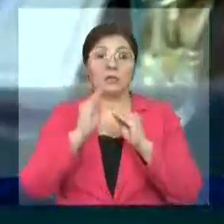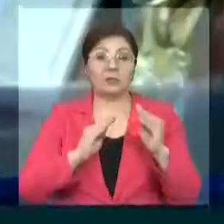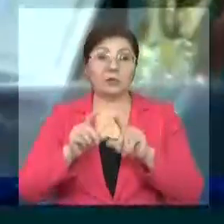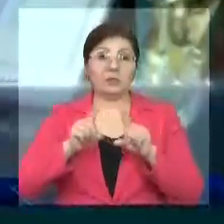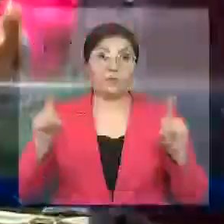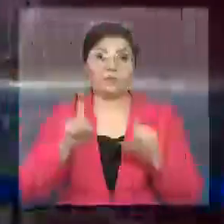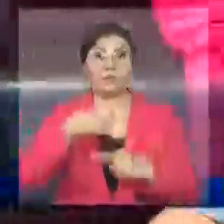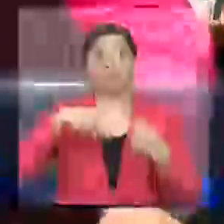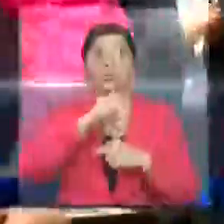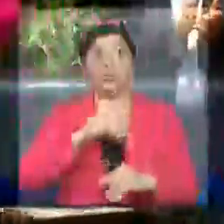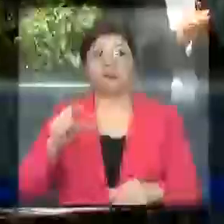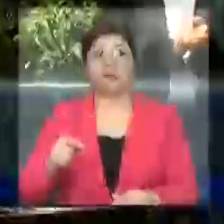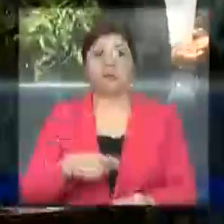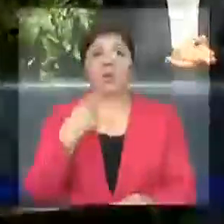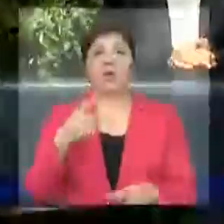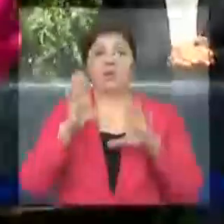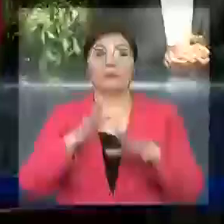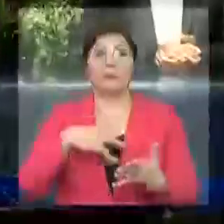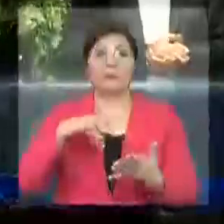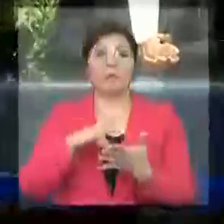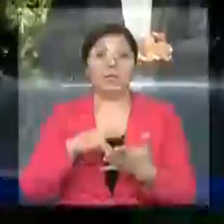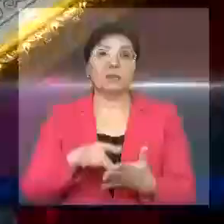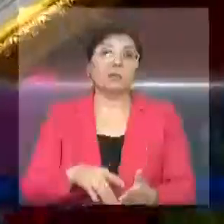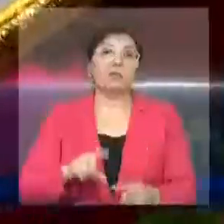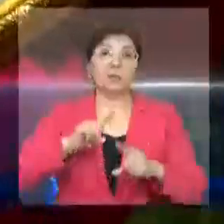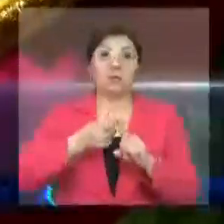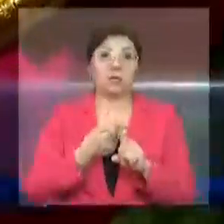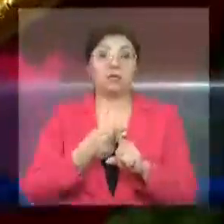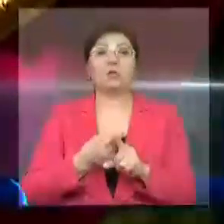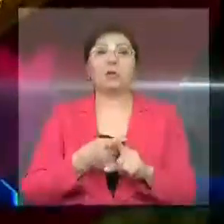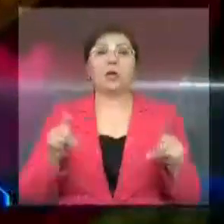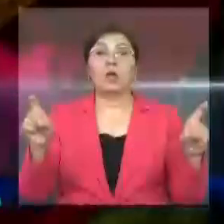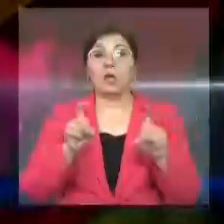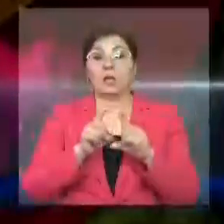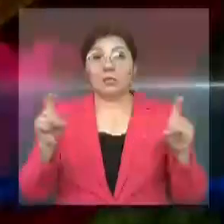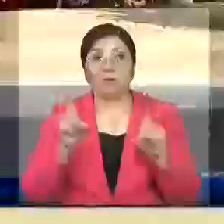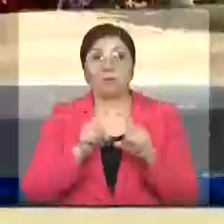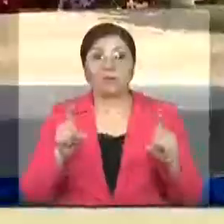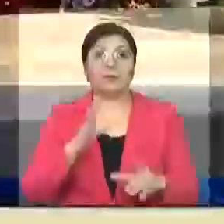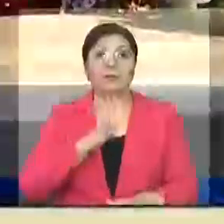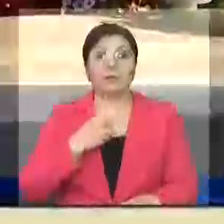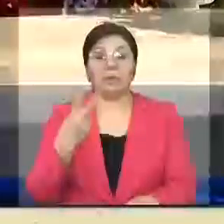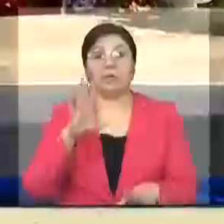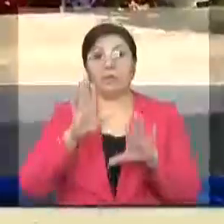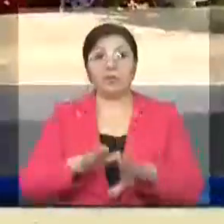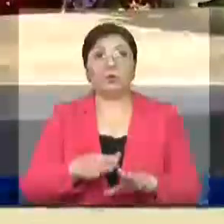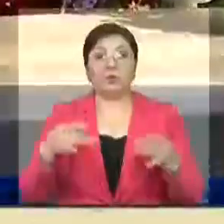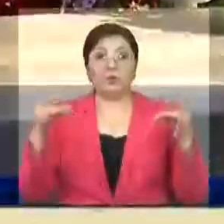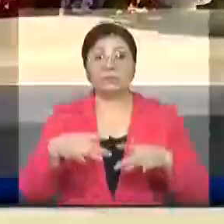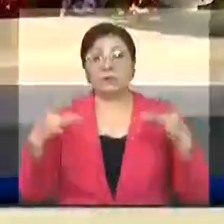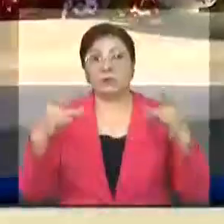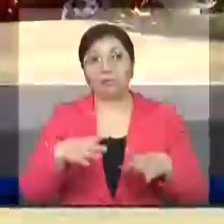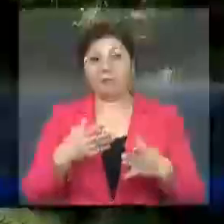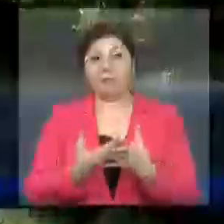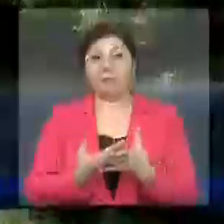абаттандырған кәсіпкерлер. Жүлделі бірінші орында қаладағы электротехникалық өнімдердің ірі жеткізушісі иеленсе, екінші орынды мейрамхана ісін